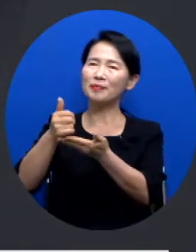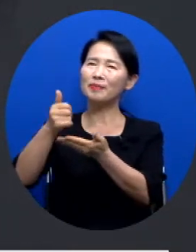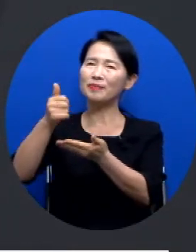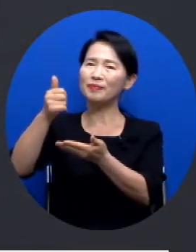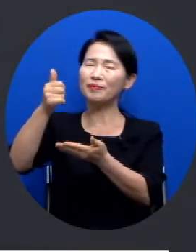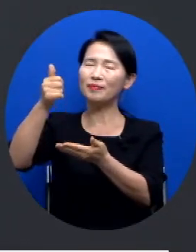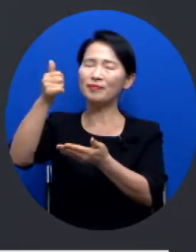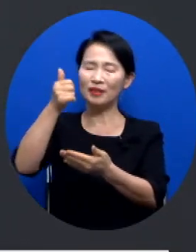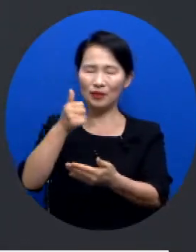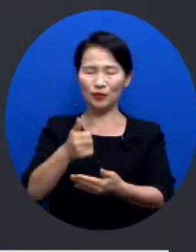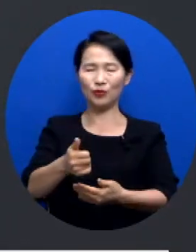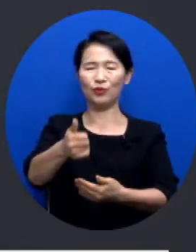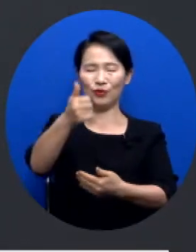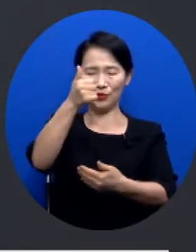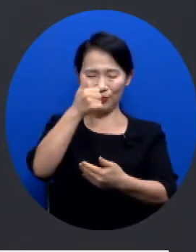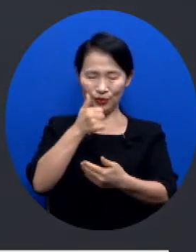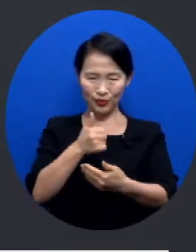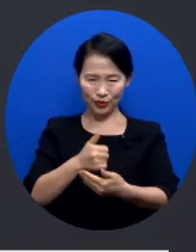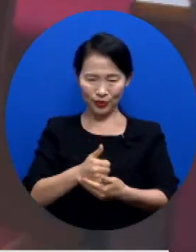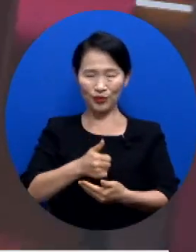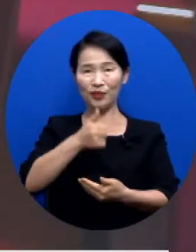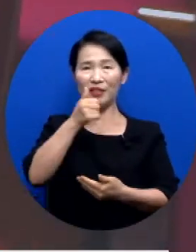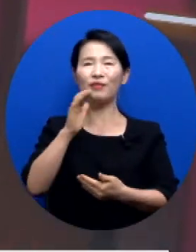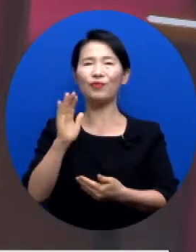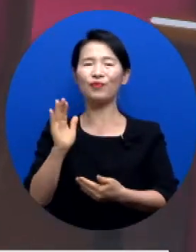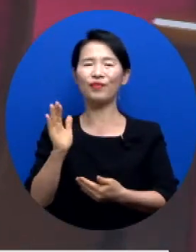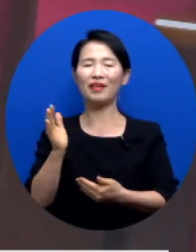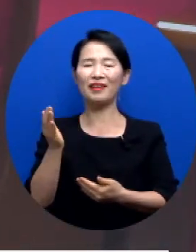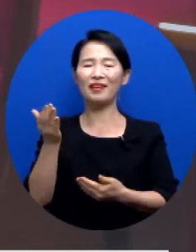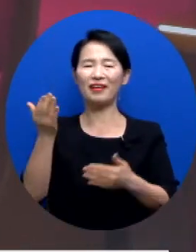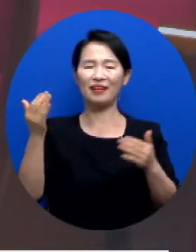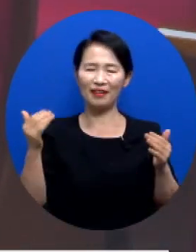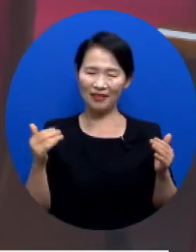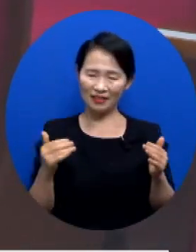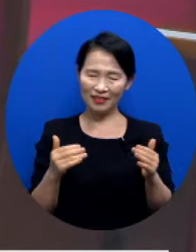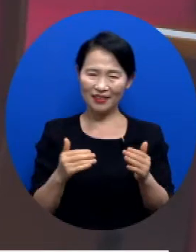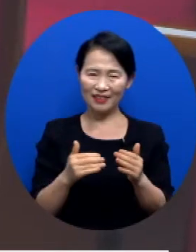당신이 주인 되셨네.